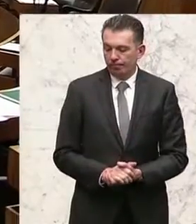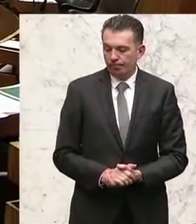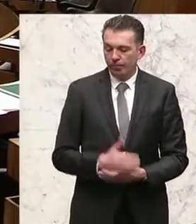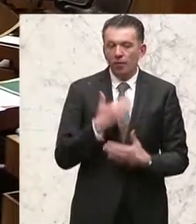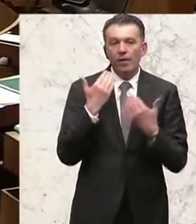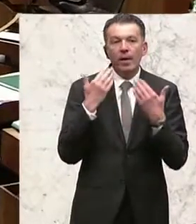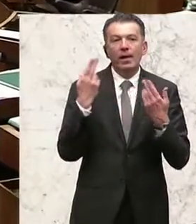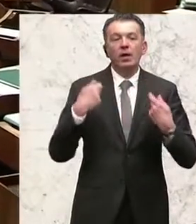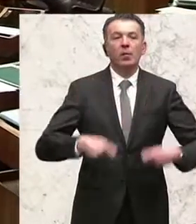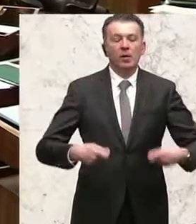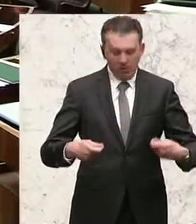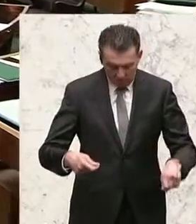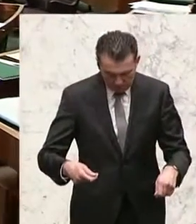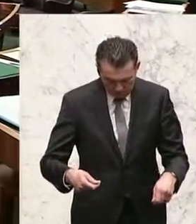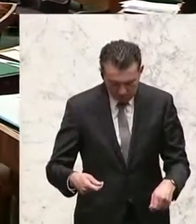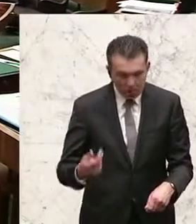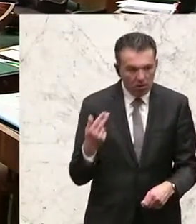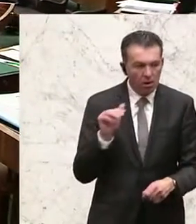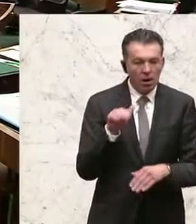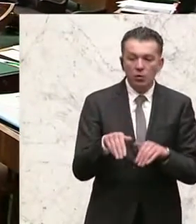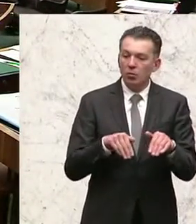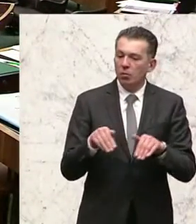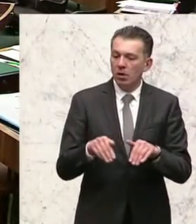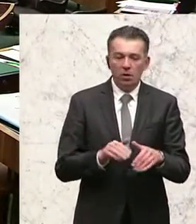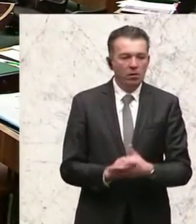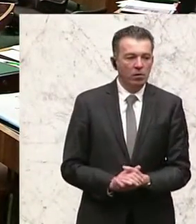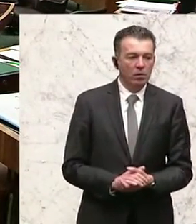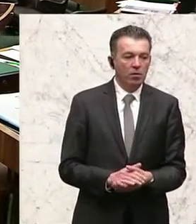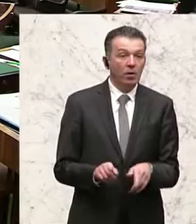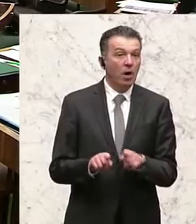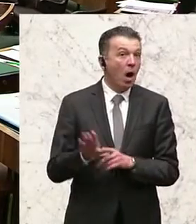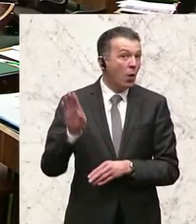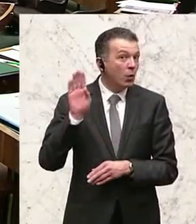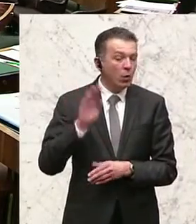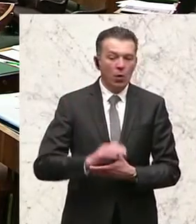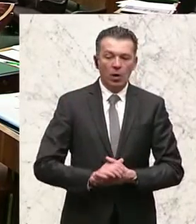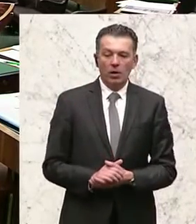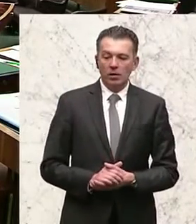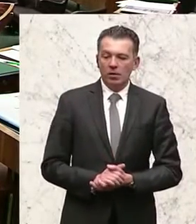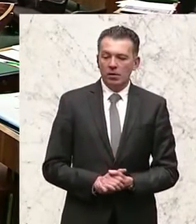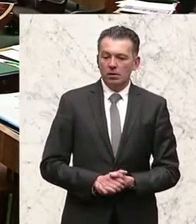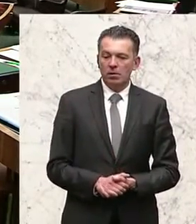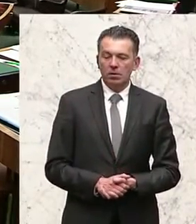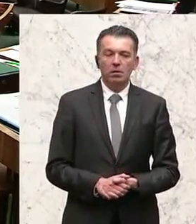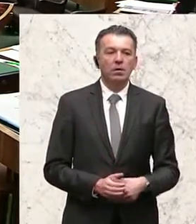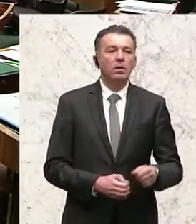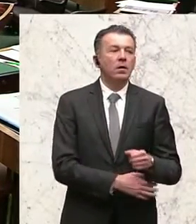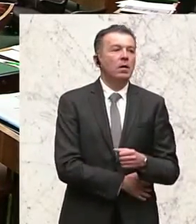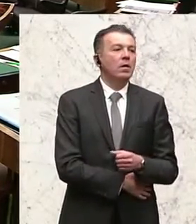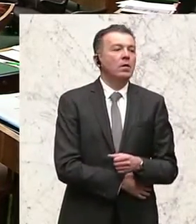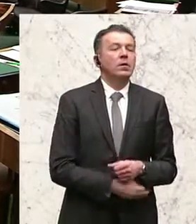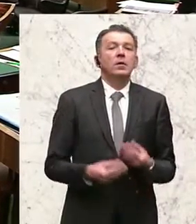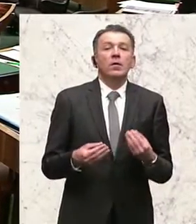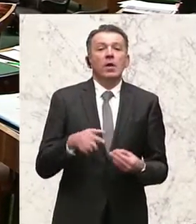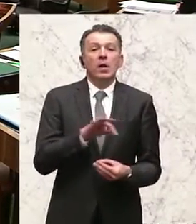Vielen Dank, Herr Präsident, Herr Außenminister, wenn er mir auch ein Ohr schenkt. Werte